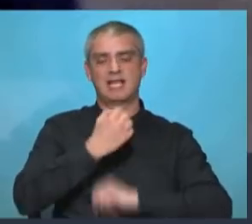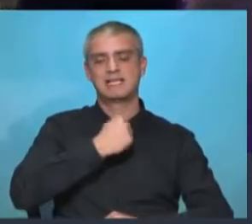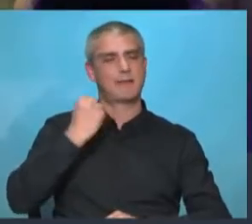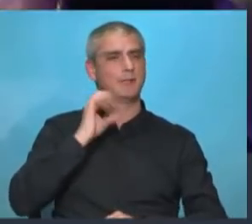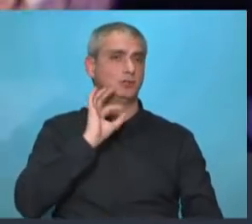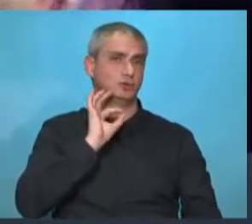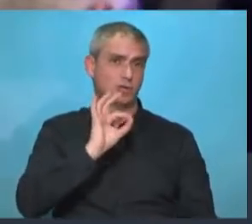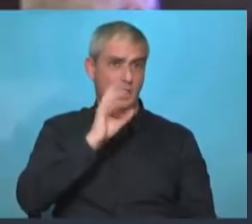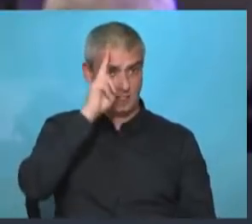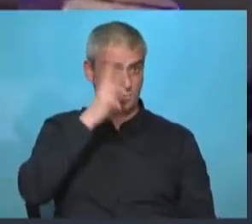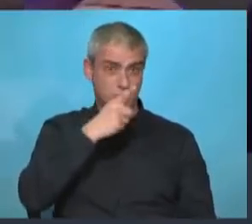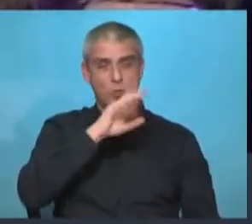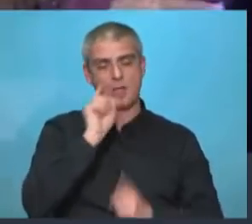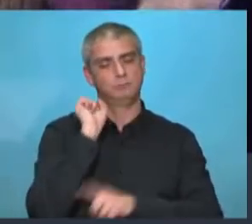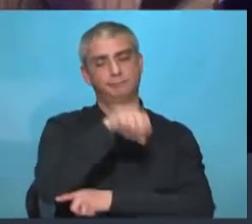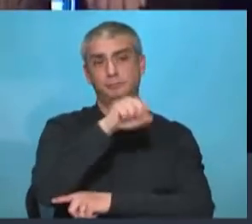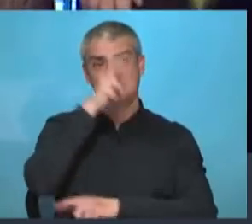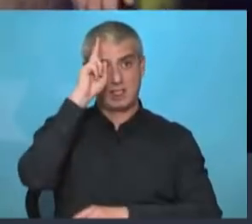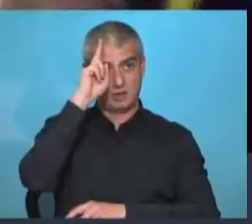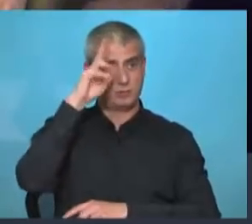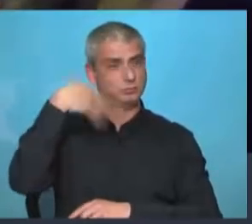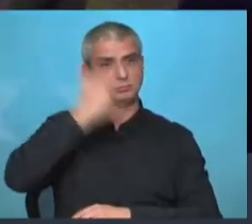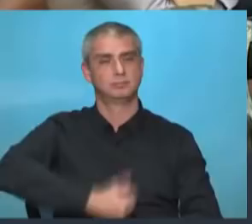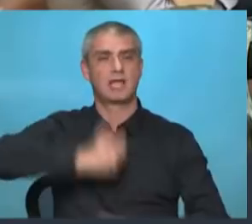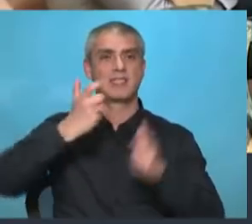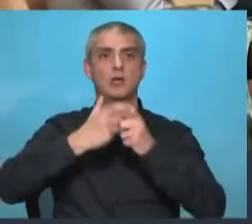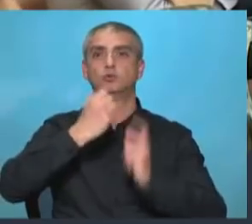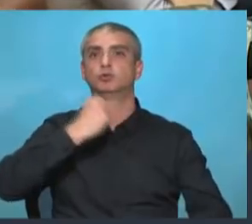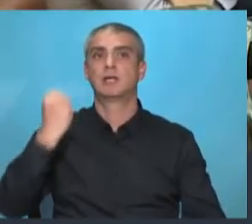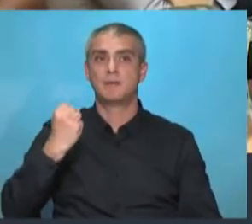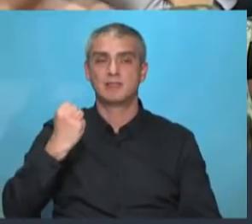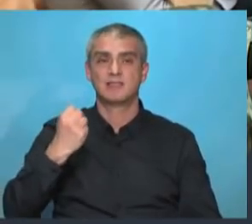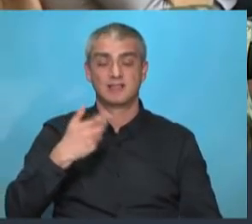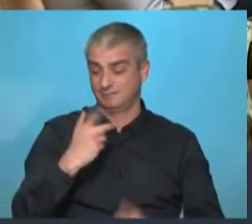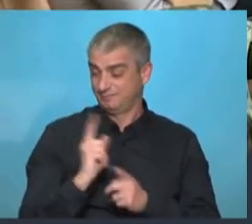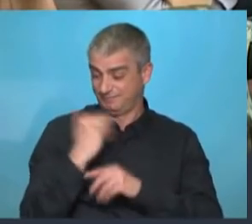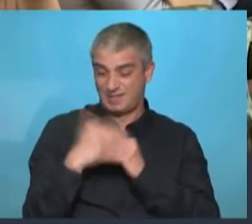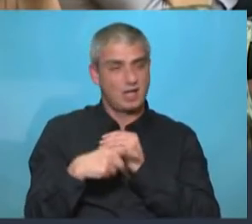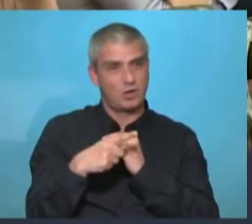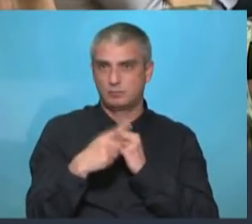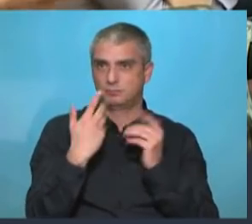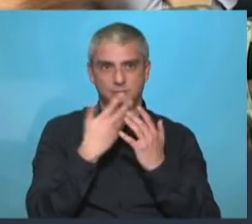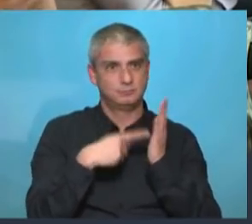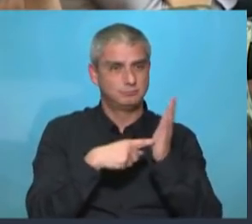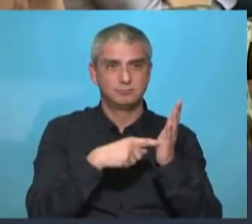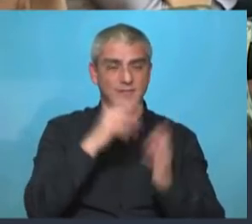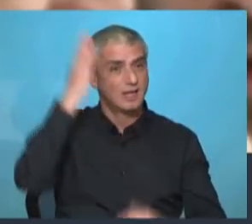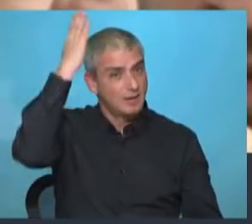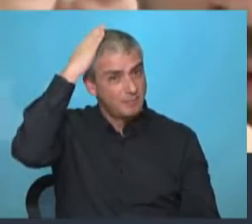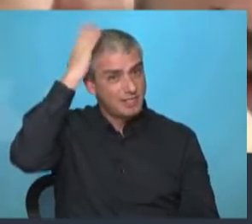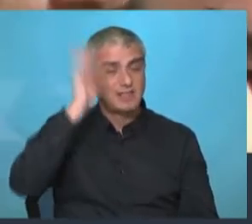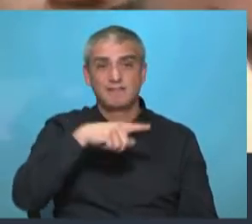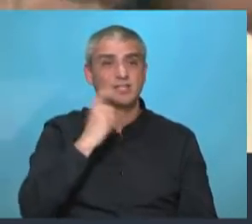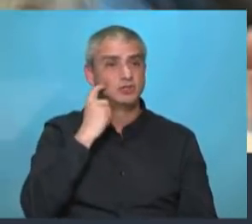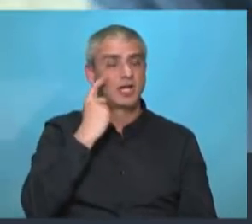המסורתי, ואולי תחליף את הליכוד בהנהגת גוש הימין. הקדנציה האחרונה חידדה לבנט ושקד את התחושה